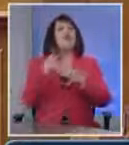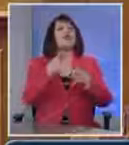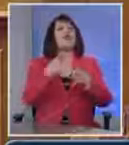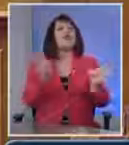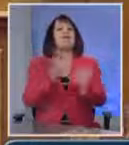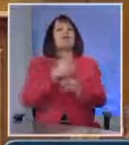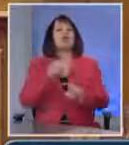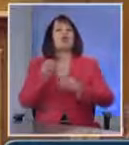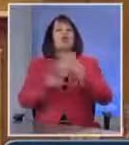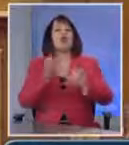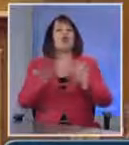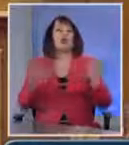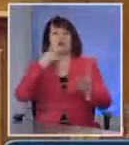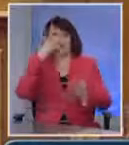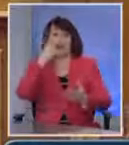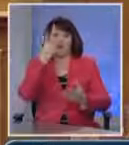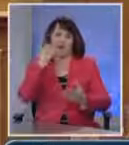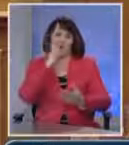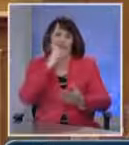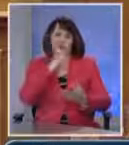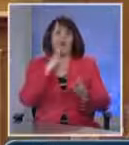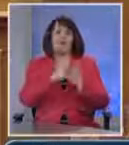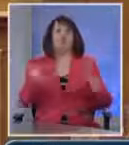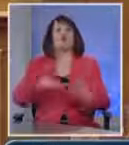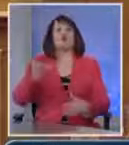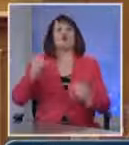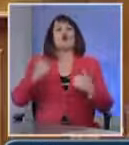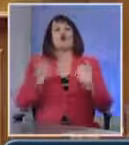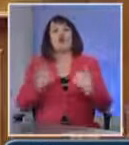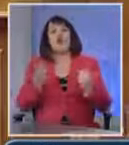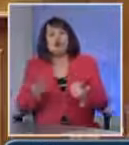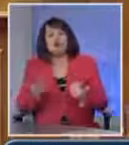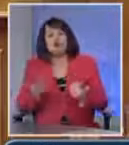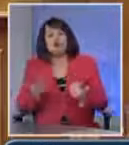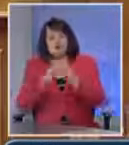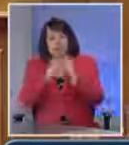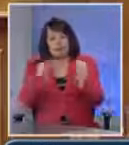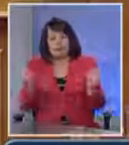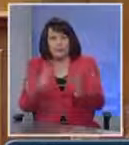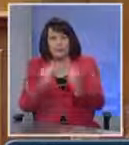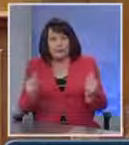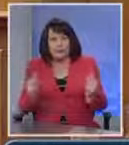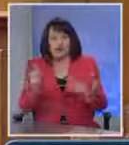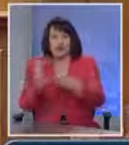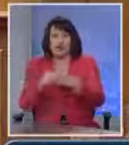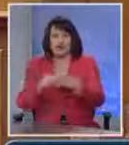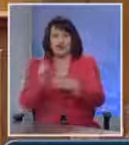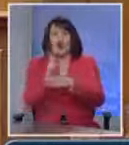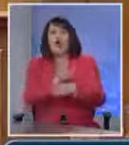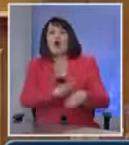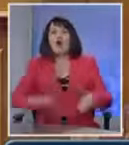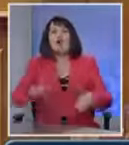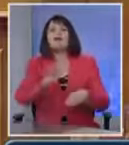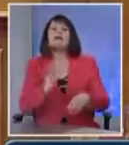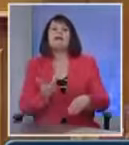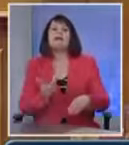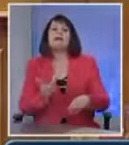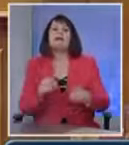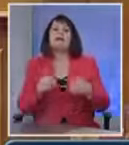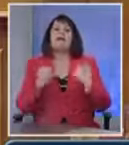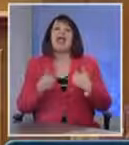χάντρες δικαιωμάτων τους 16άριδες, σβήνεται από το εκλογικό χάρτη μια άλλη